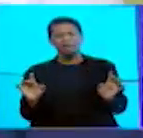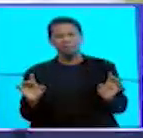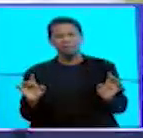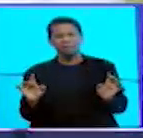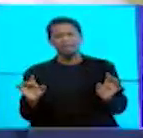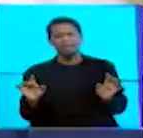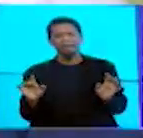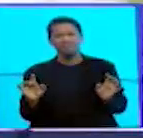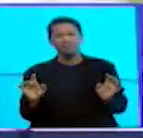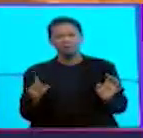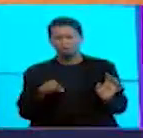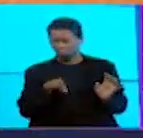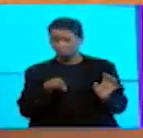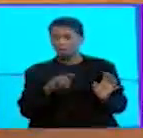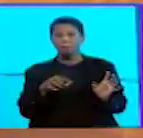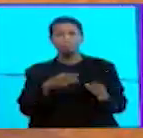obat bagi manusia.